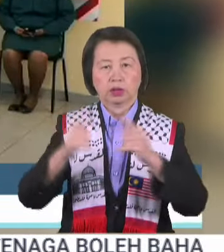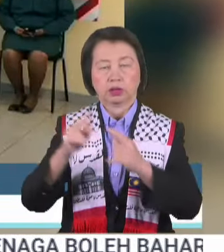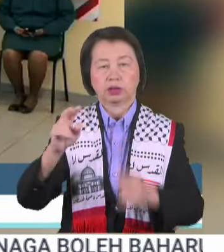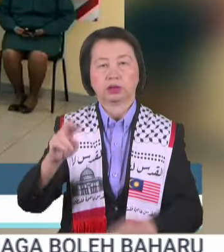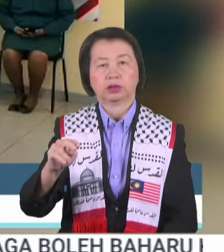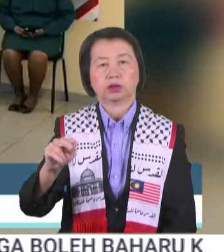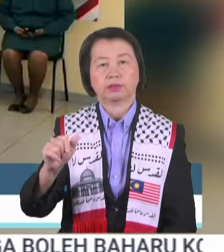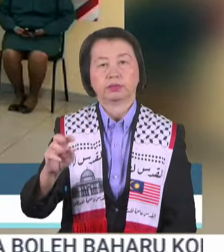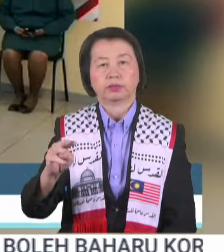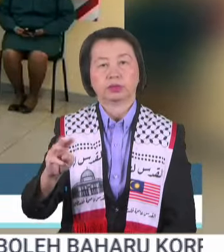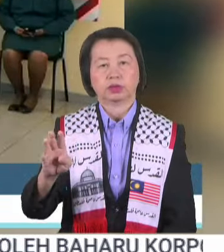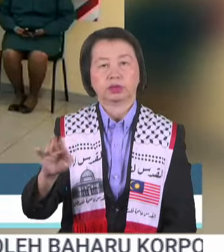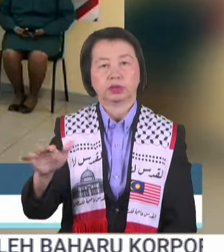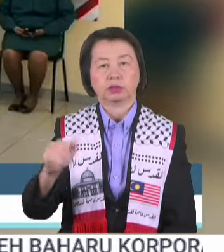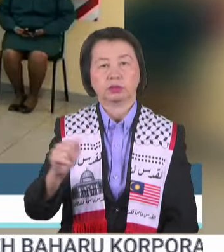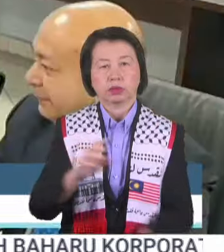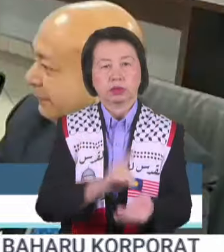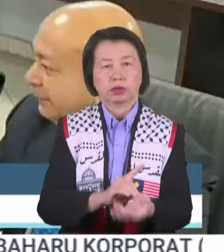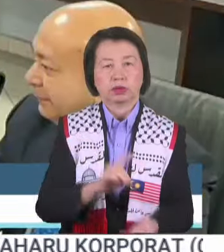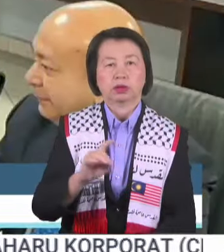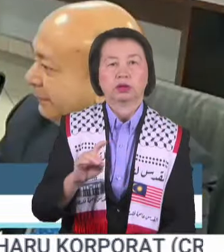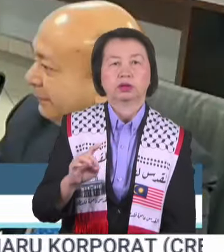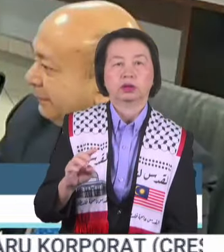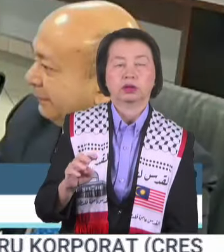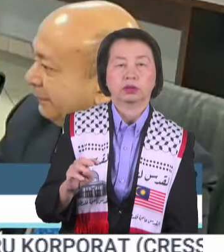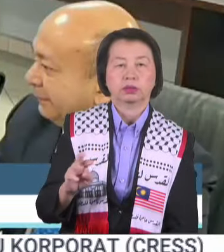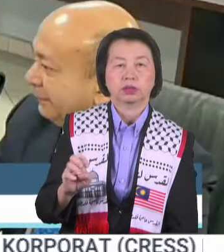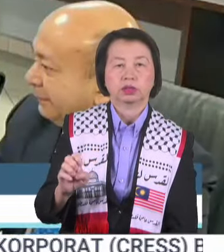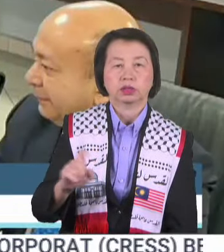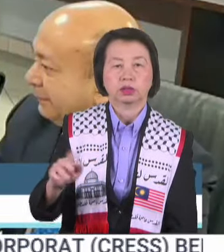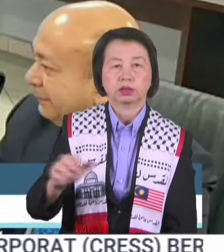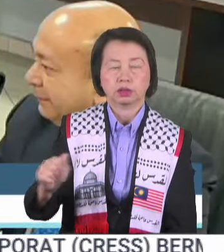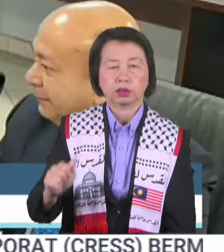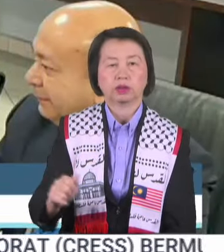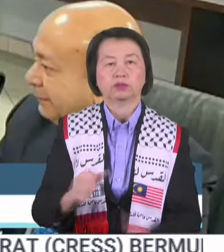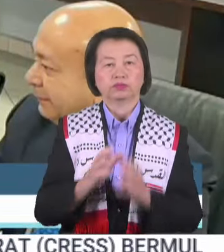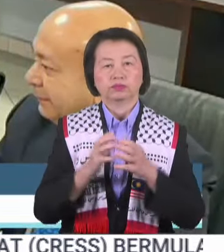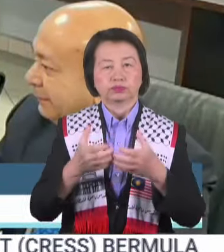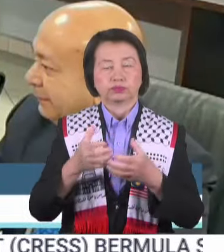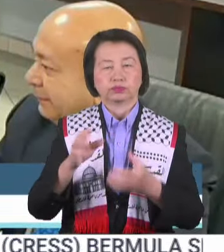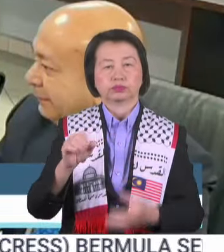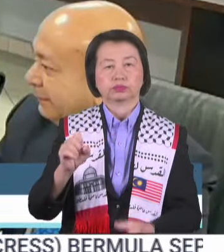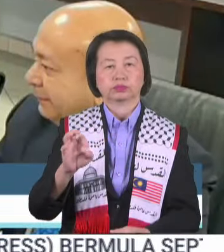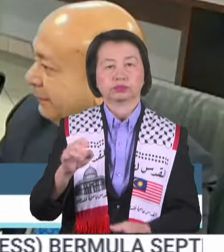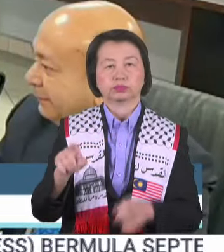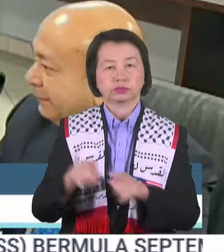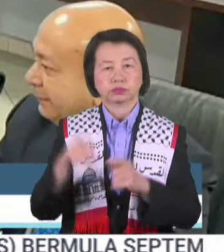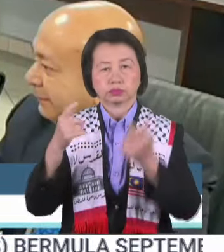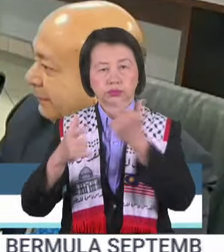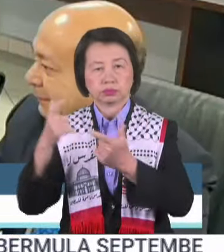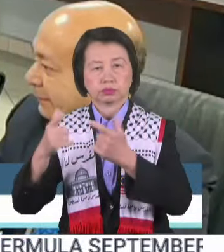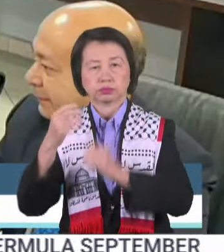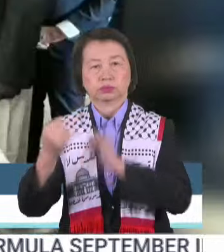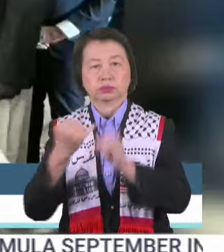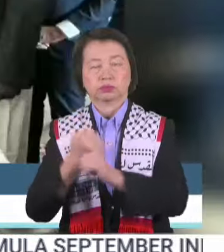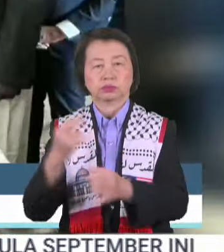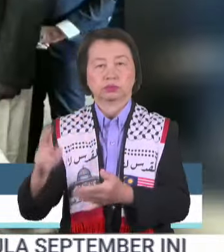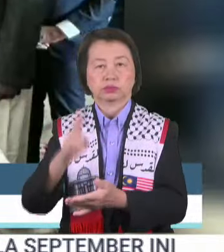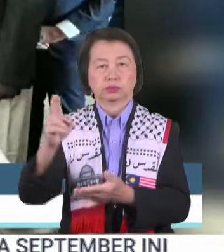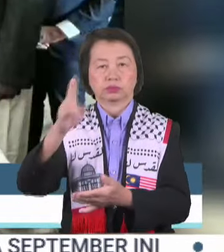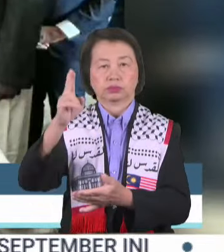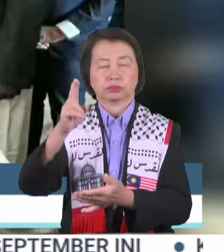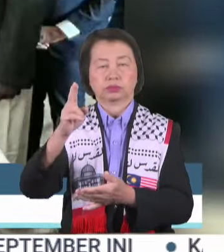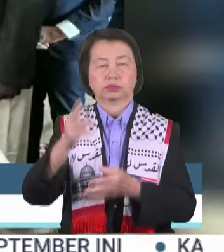ke Namibia, Dato' Dr. Muhammad Ramiz Yahya. Delegasi Safar Ilmi MAIPS turut melawat International University